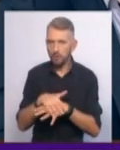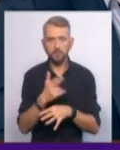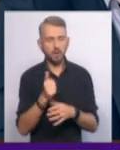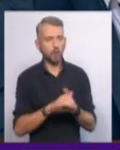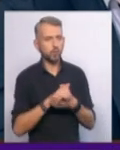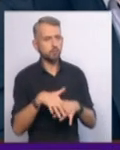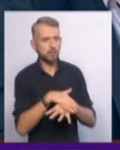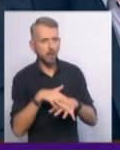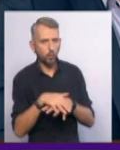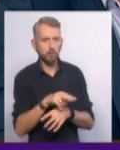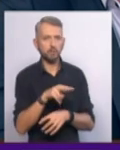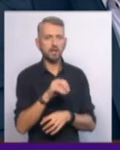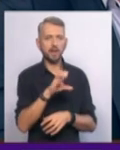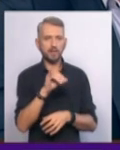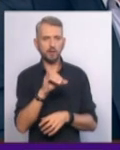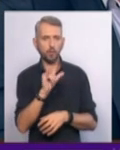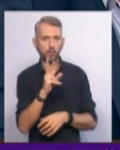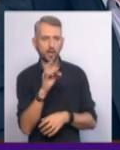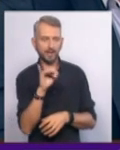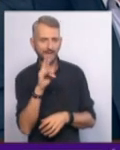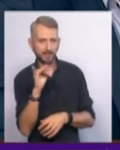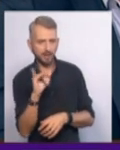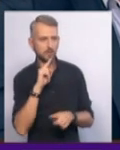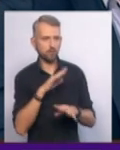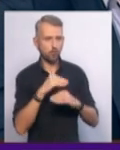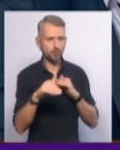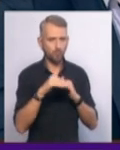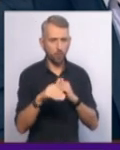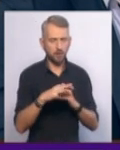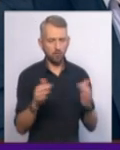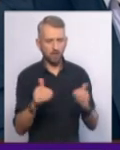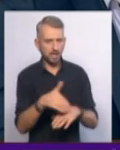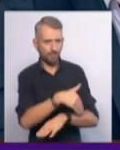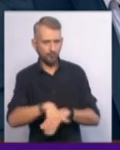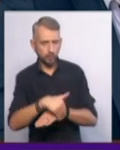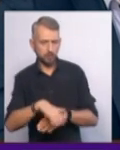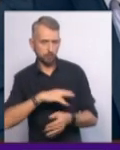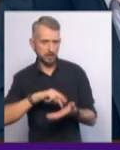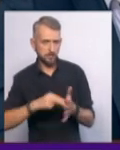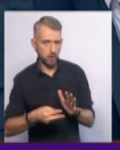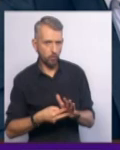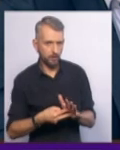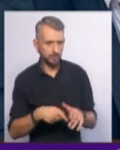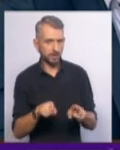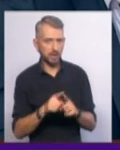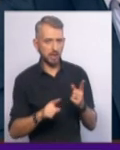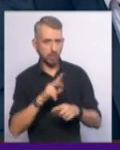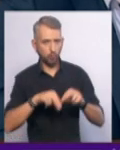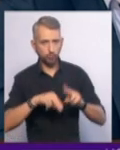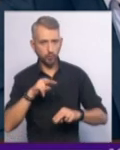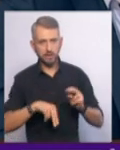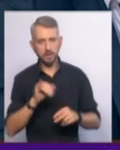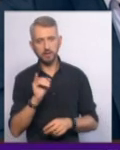Українки», «Співоче поле». Там ще по вулицям, ну, по маленьким вулицям були заплановані, угу, такі реконструкції.